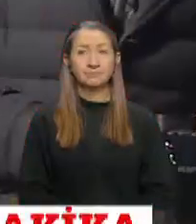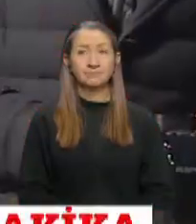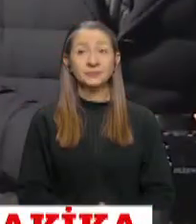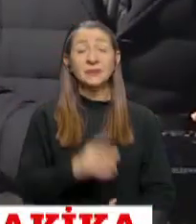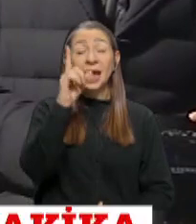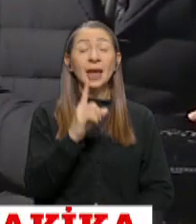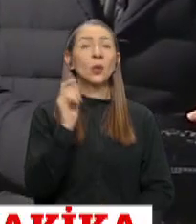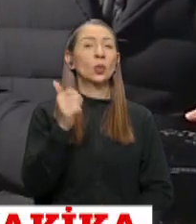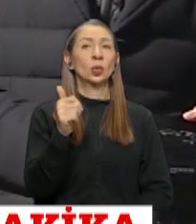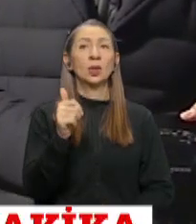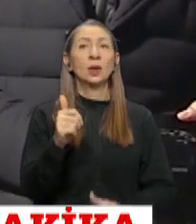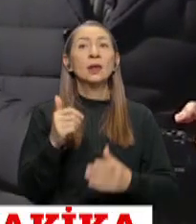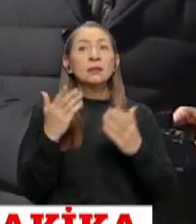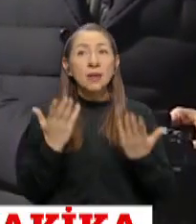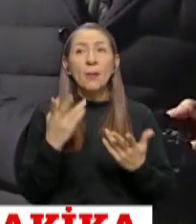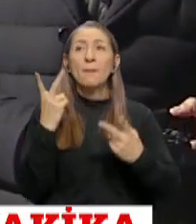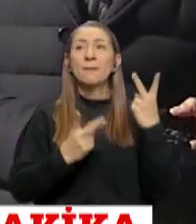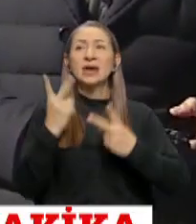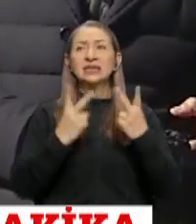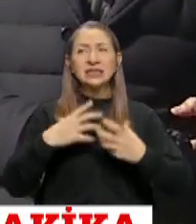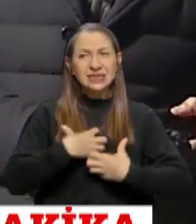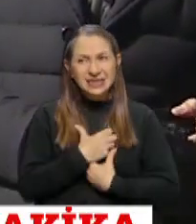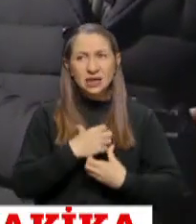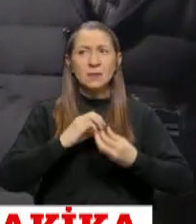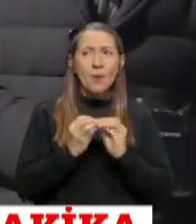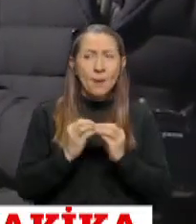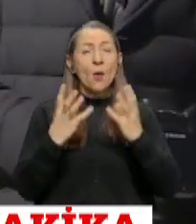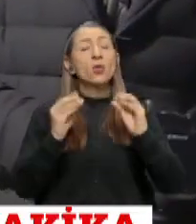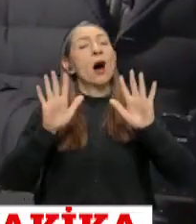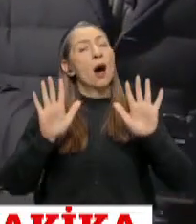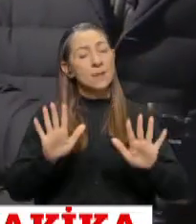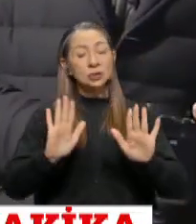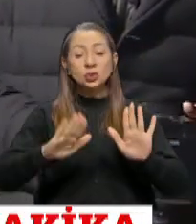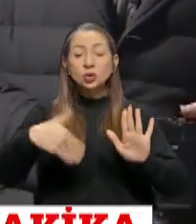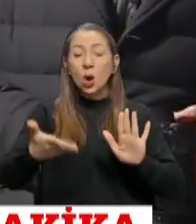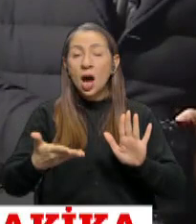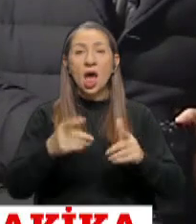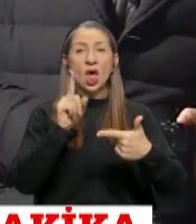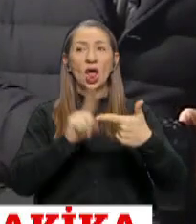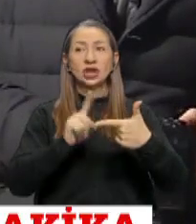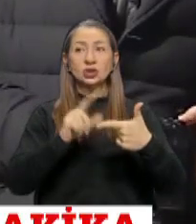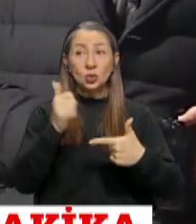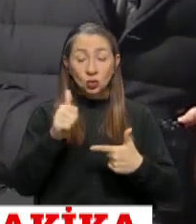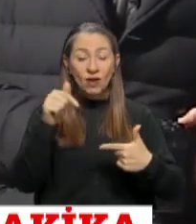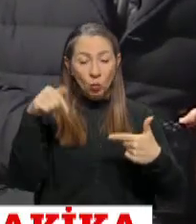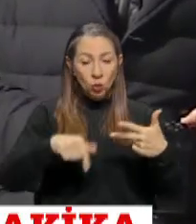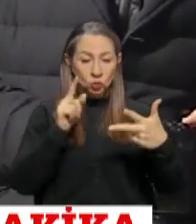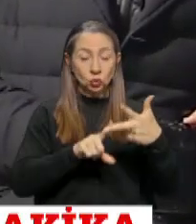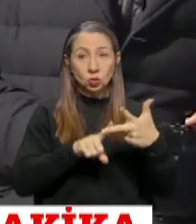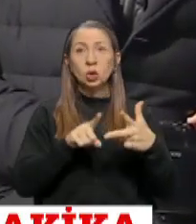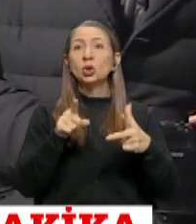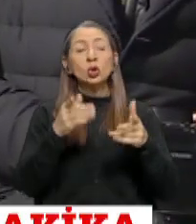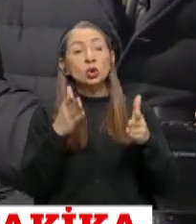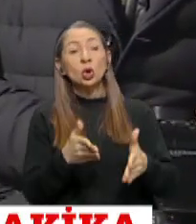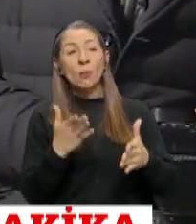İlk gün tabii ki bazı sıkıntılar yaşandı ama ondan sonra ikinci gün ve bugün